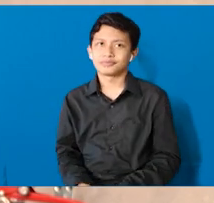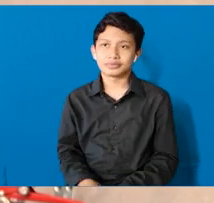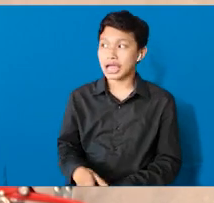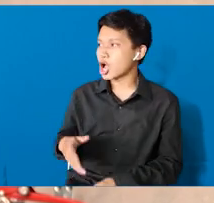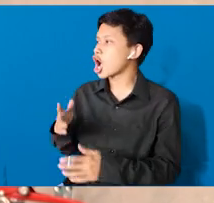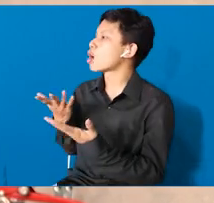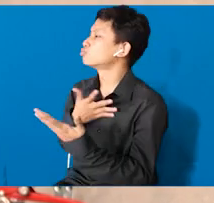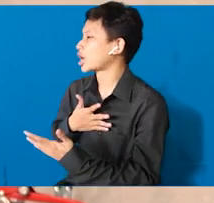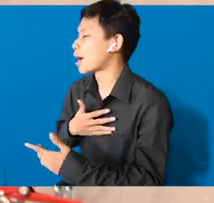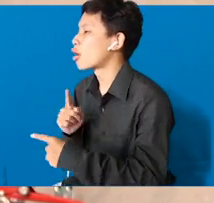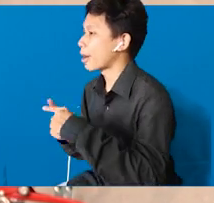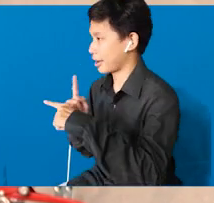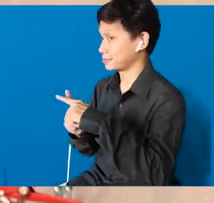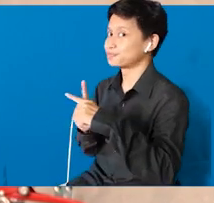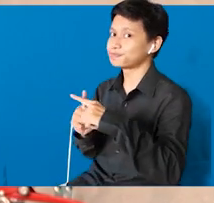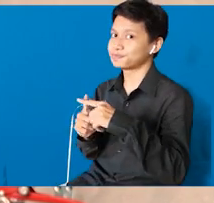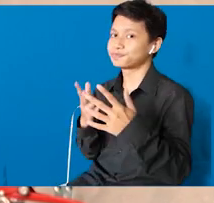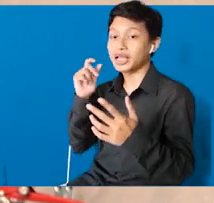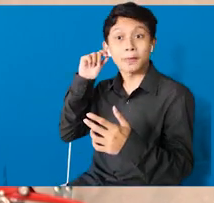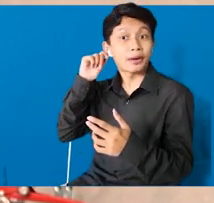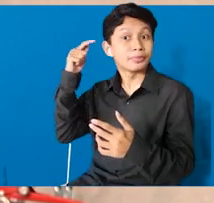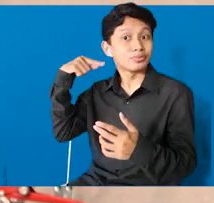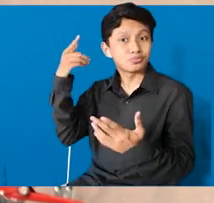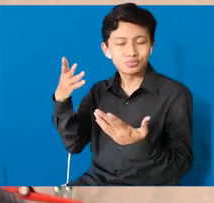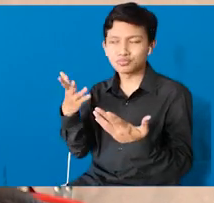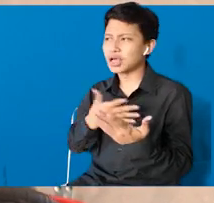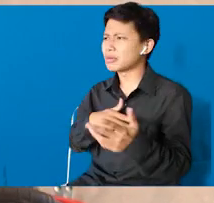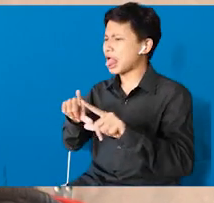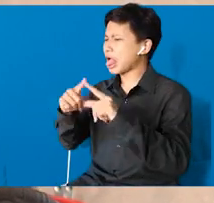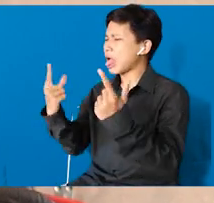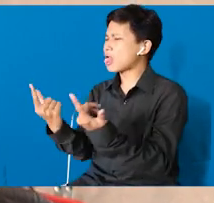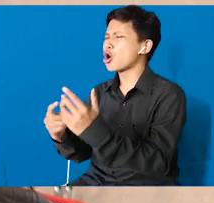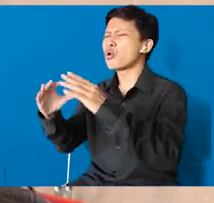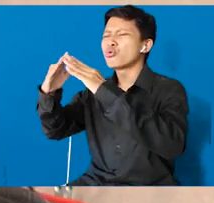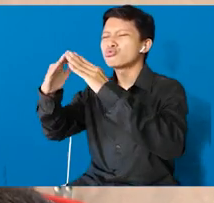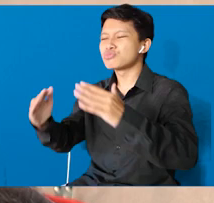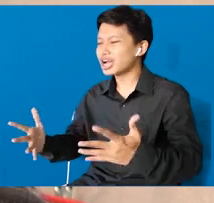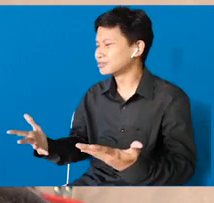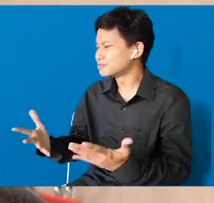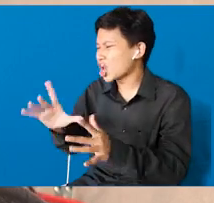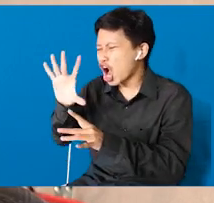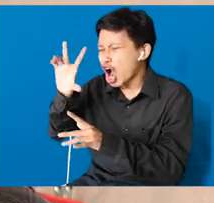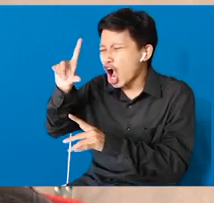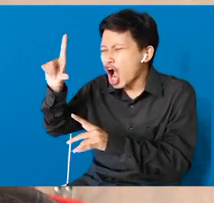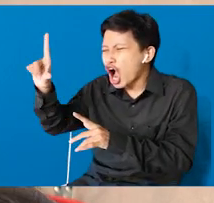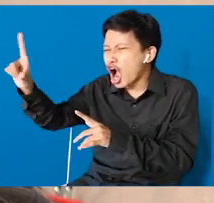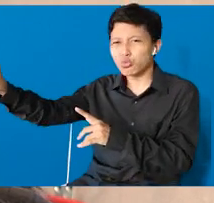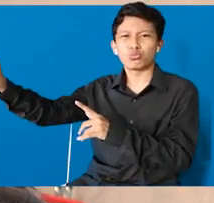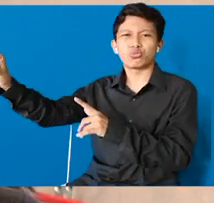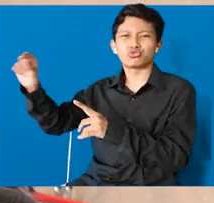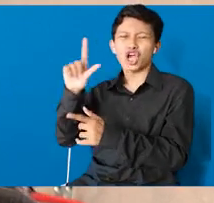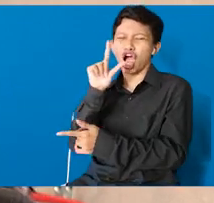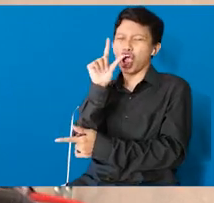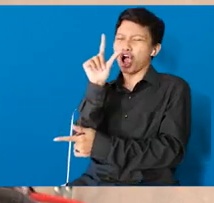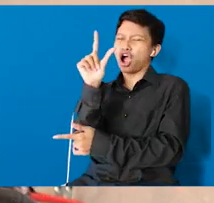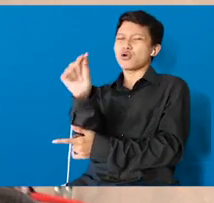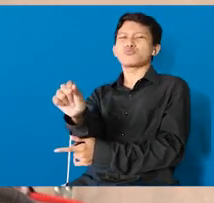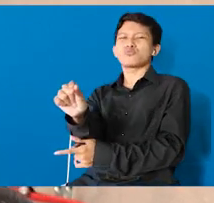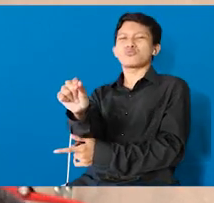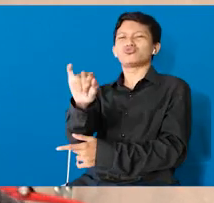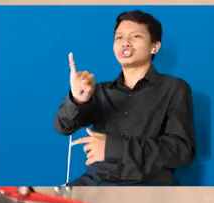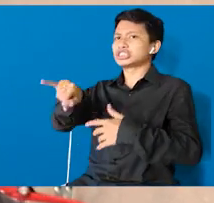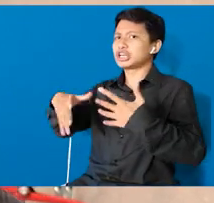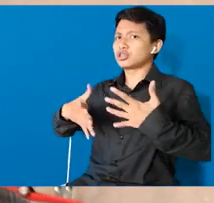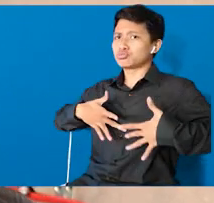juga karena kondisi di lapangan itu kan rumah mereka terpencar-pencar dan jauh-jauh. Jadi